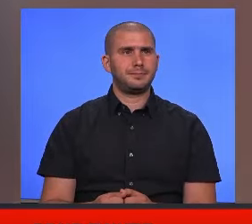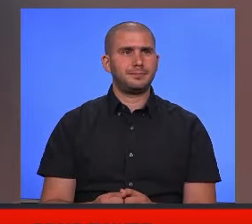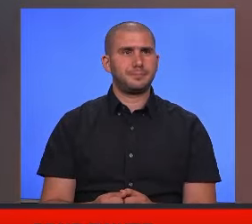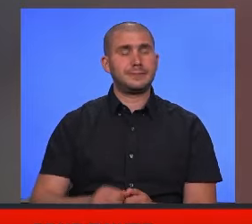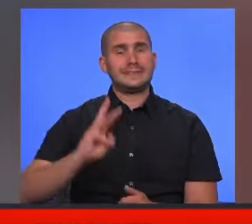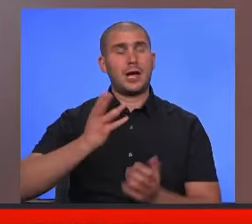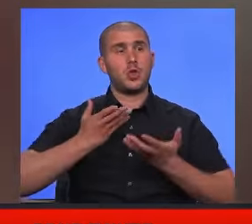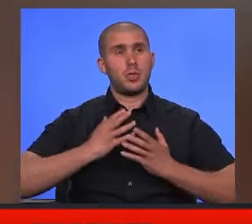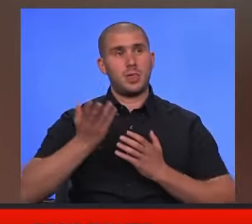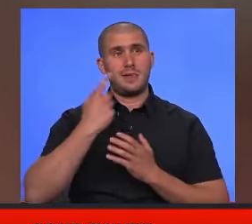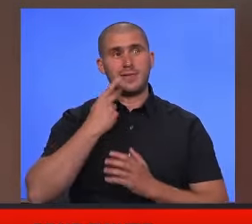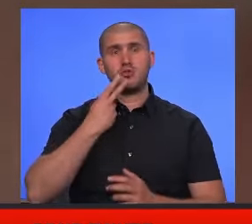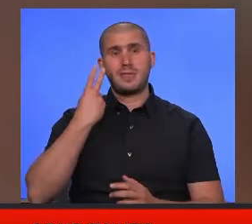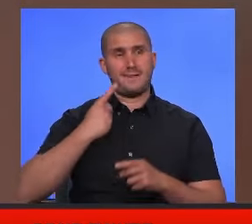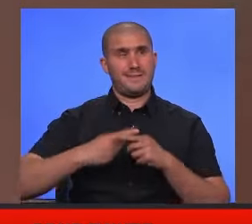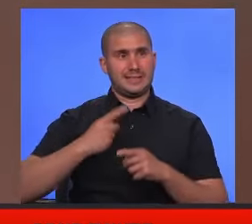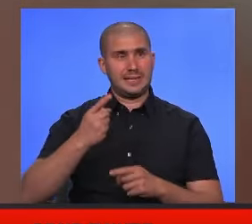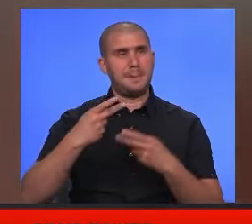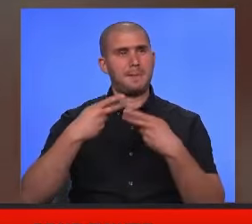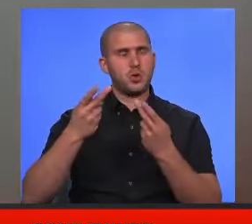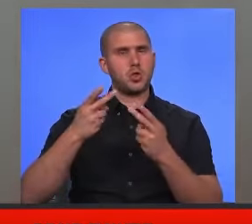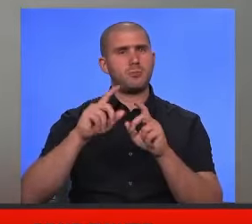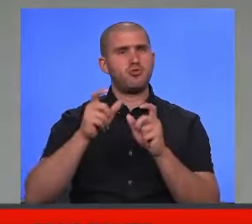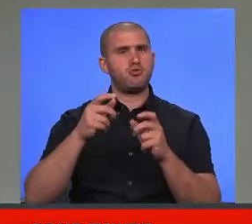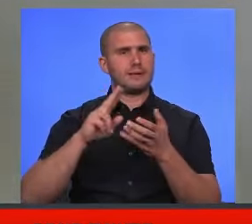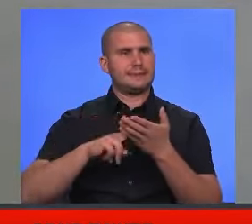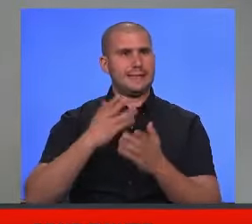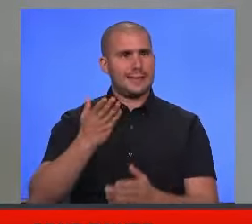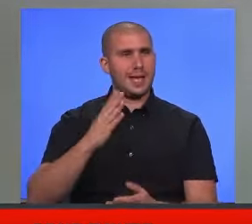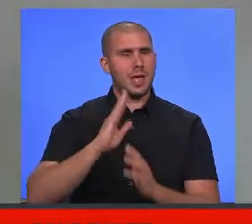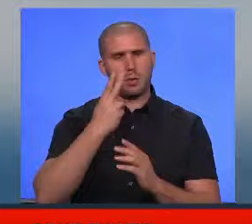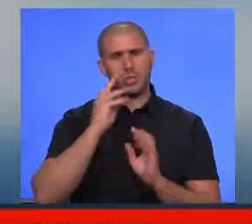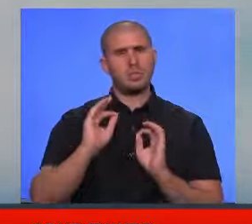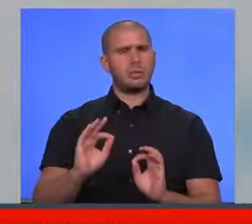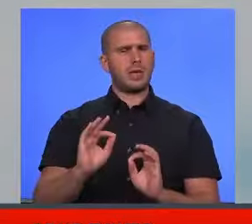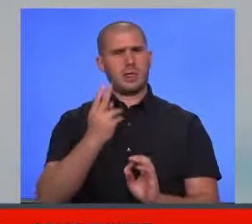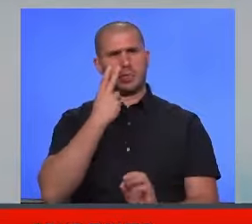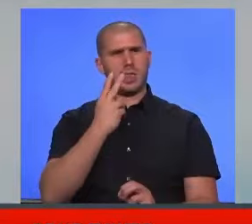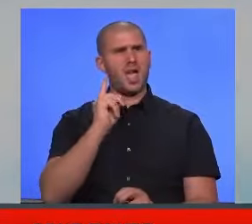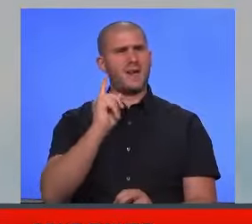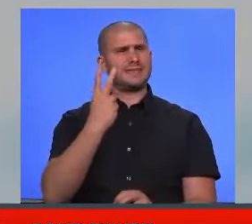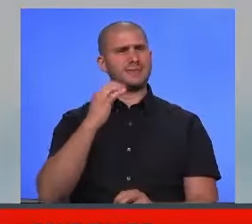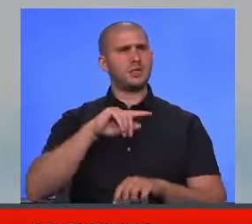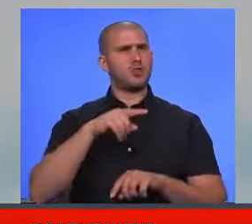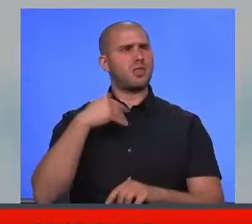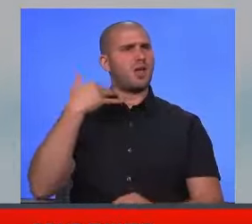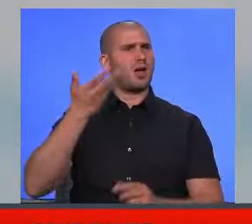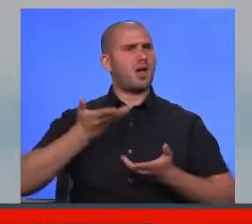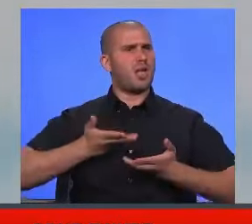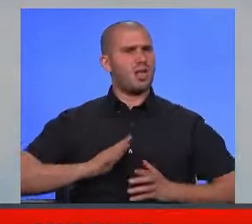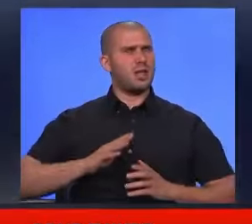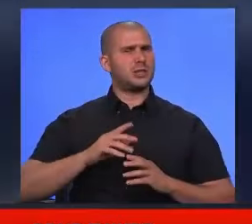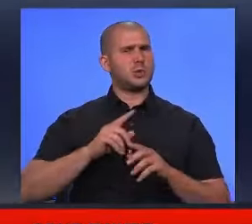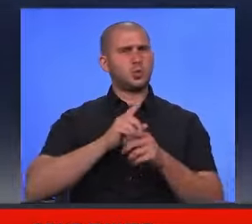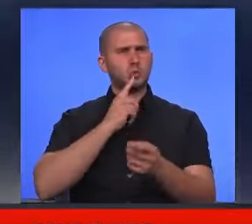שרה נולדה לפני כשנתיים וחצי בבית החולים שערי צדק. הכל נראה היה תקין, אבל 24 שעות לאחר הלידה,